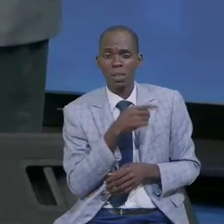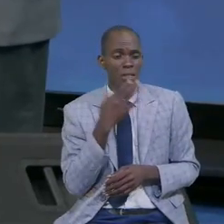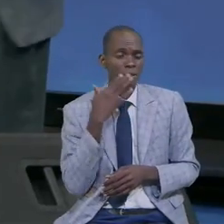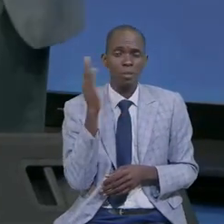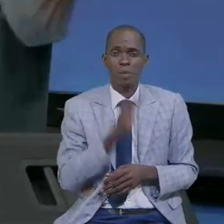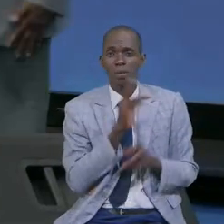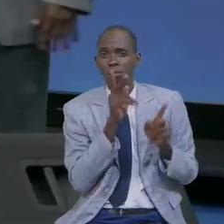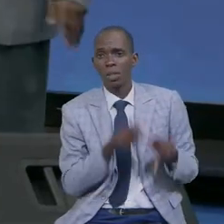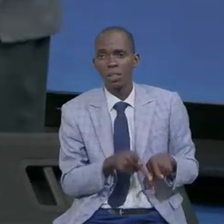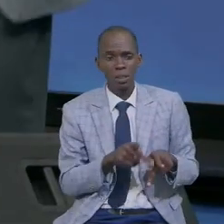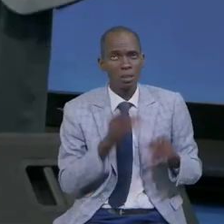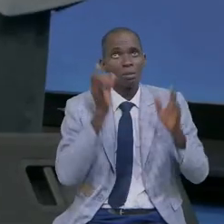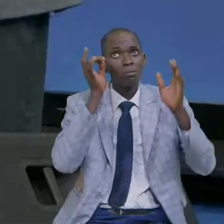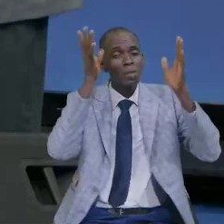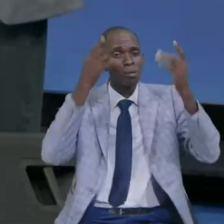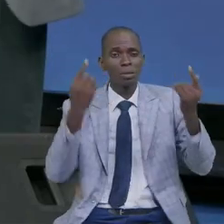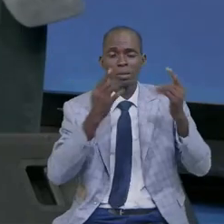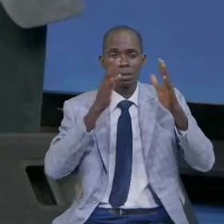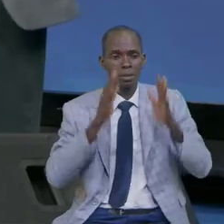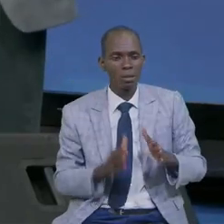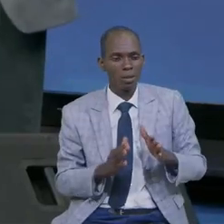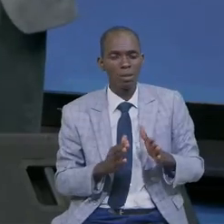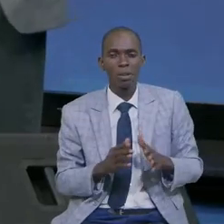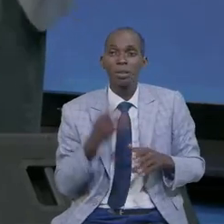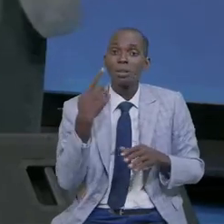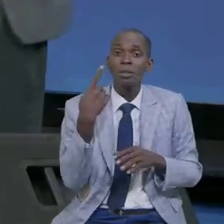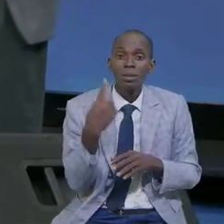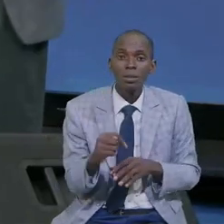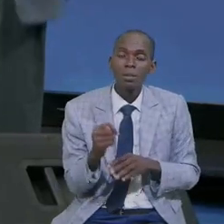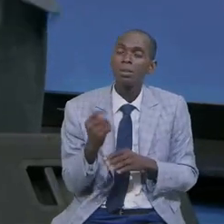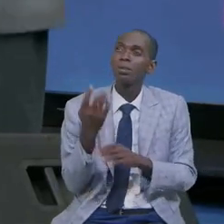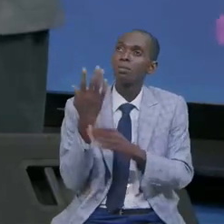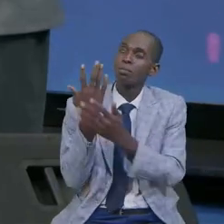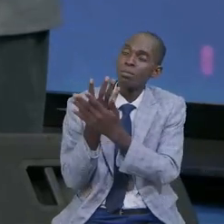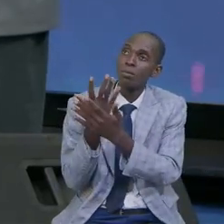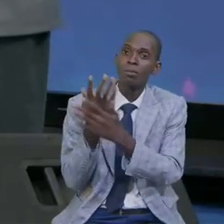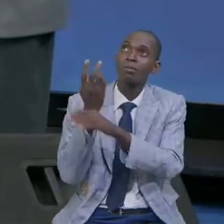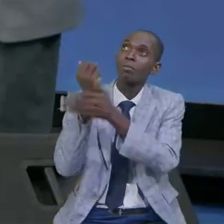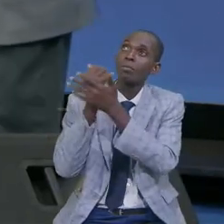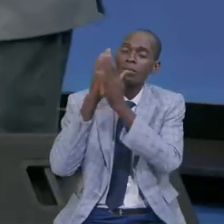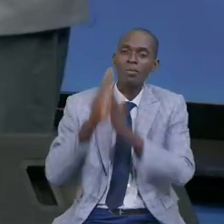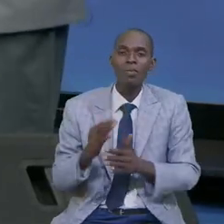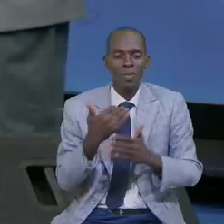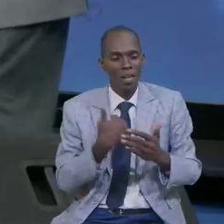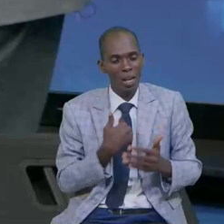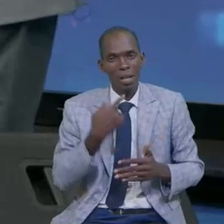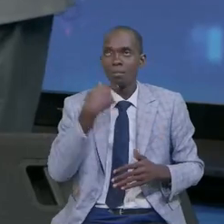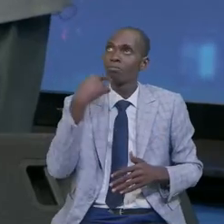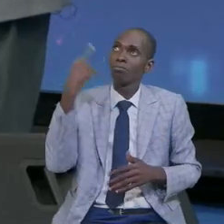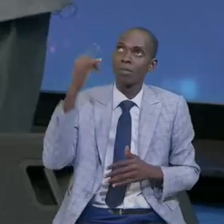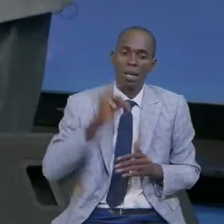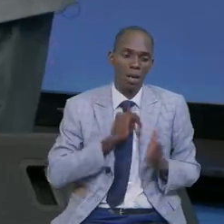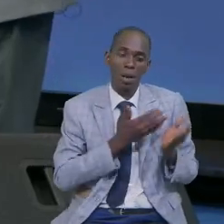ça, un pécheur terrible comme ça. Le médiateur a dit, je l'ai amené au ciel. Et au